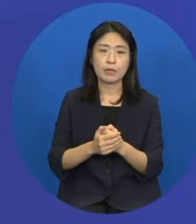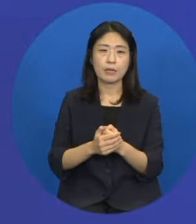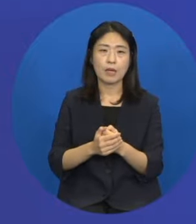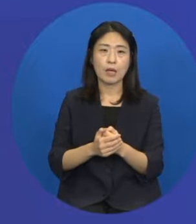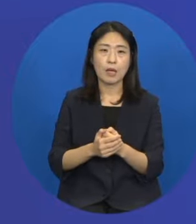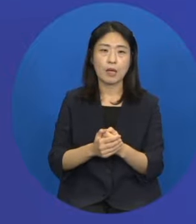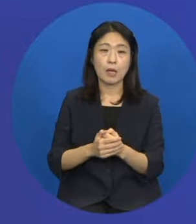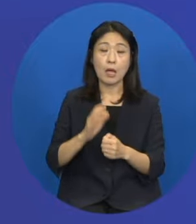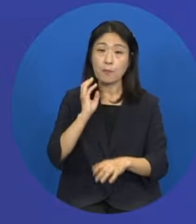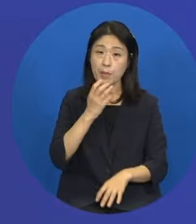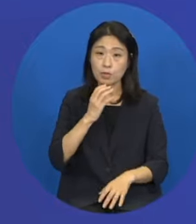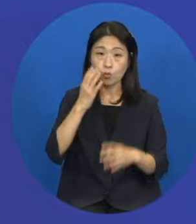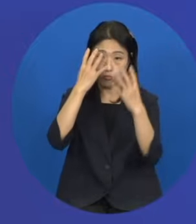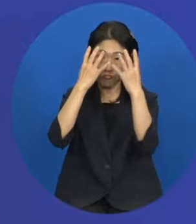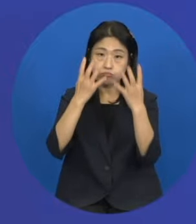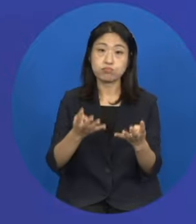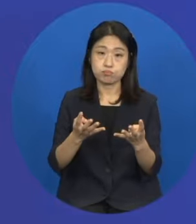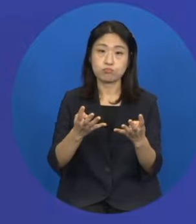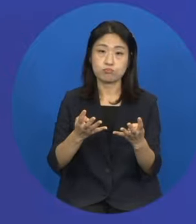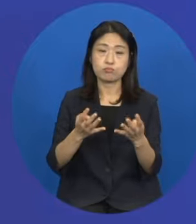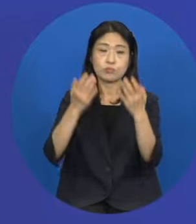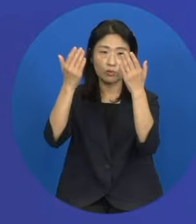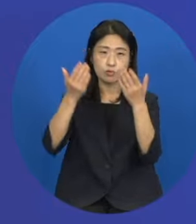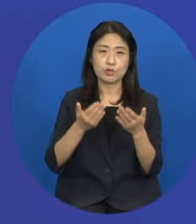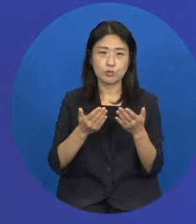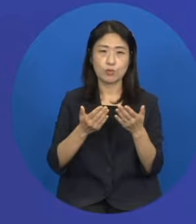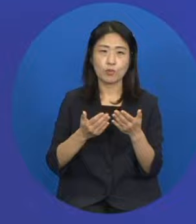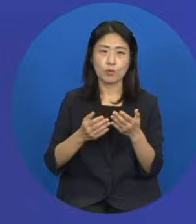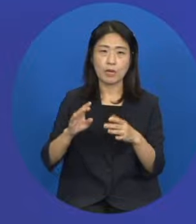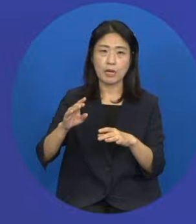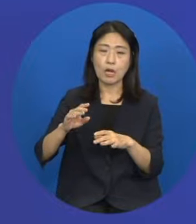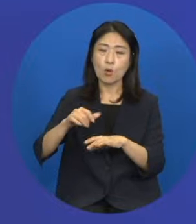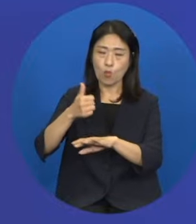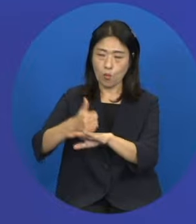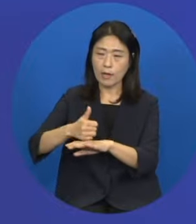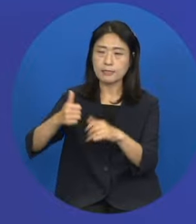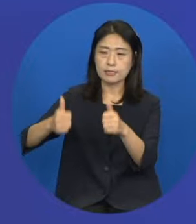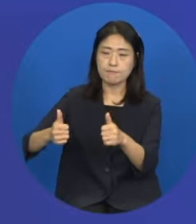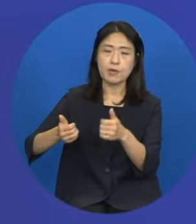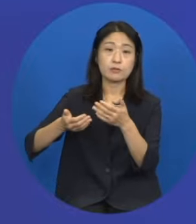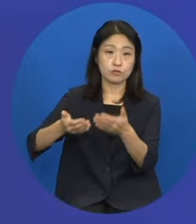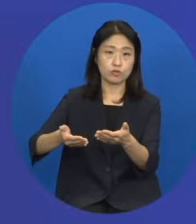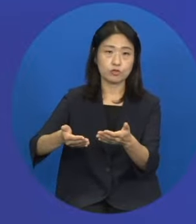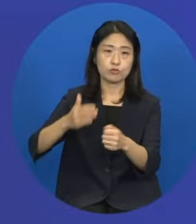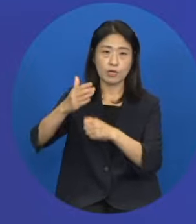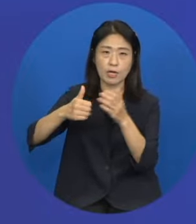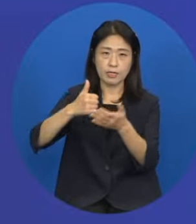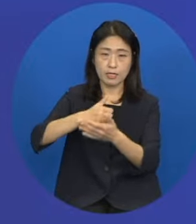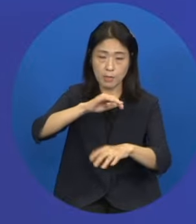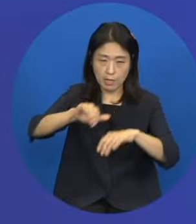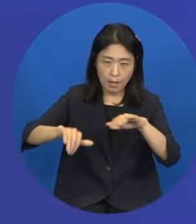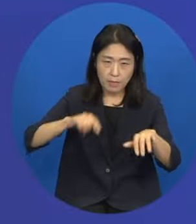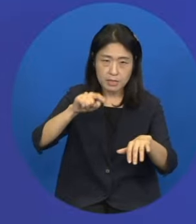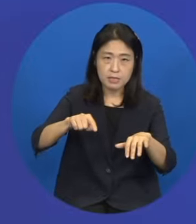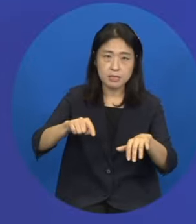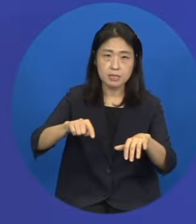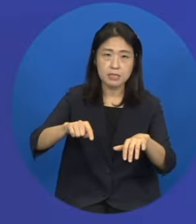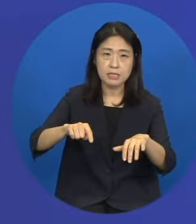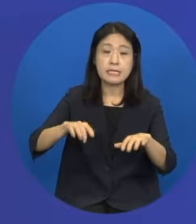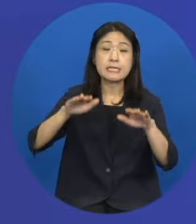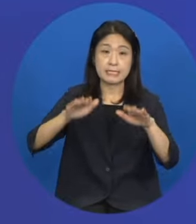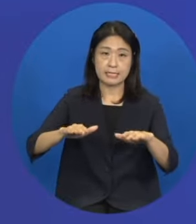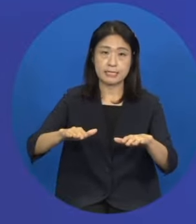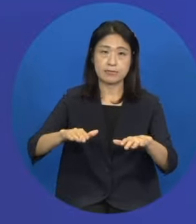또한 헤롯을 또한 심판하시고 그렇게 역사하셨는데 그 개입하신 하나님의 역사가 오늘날